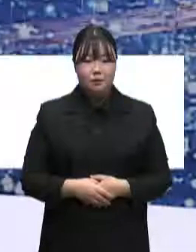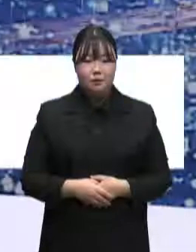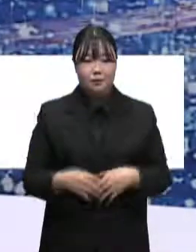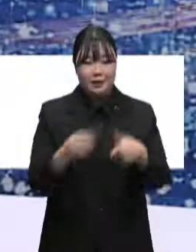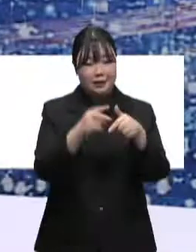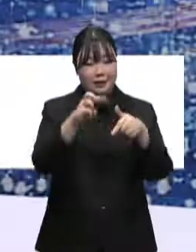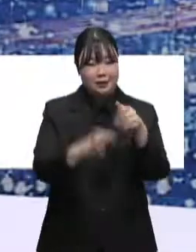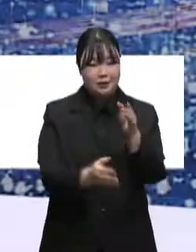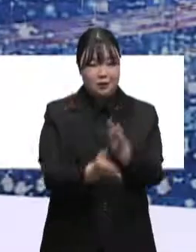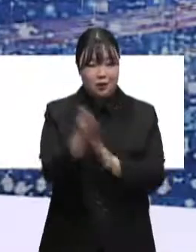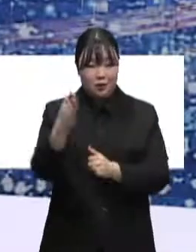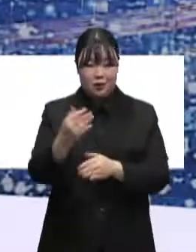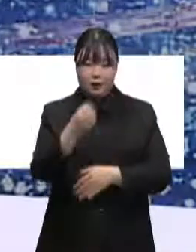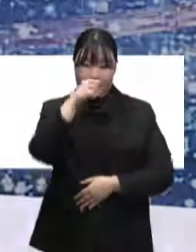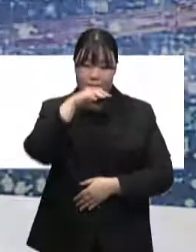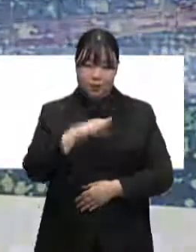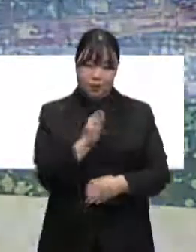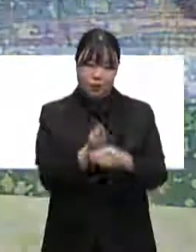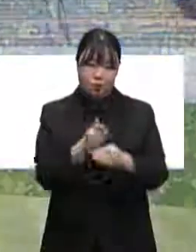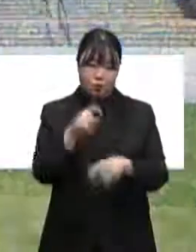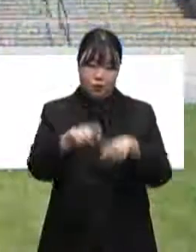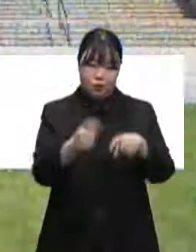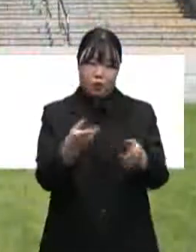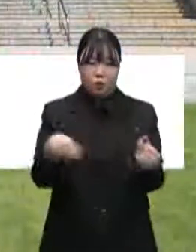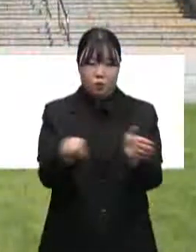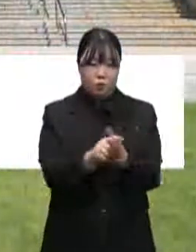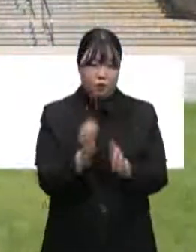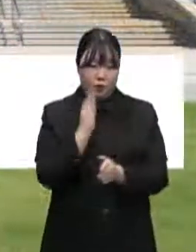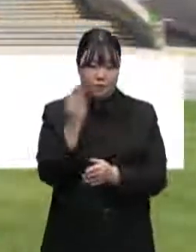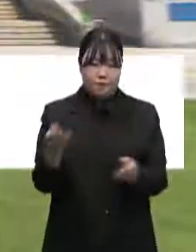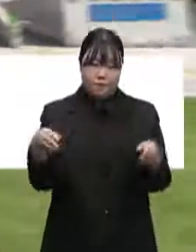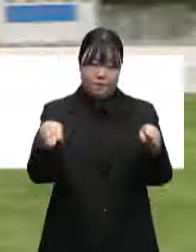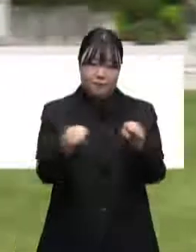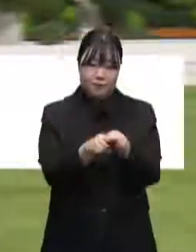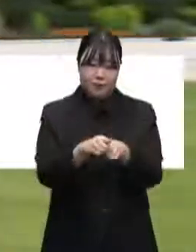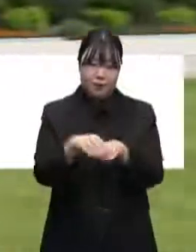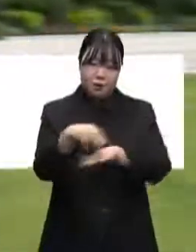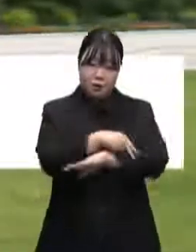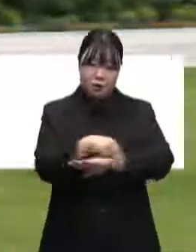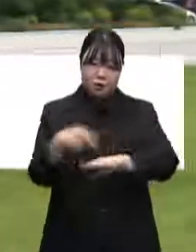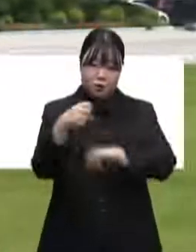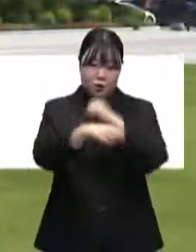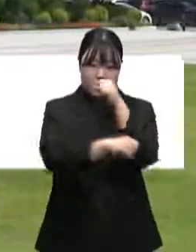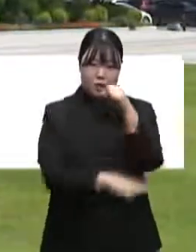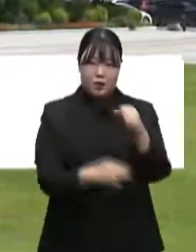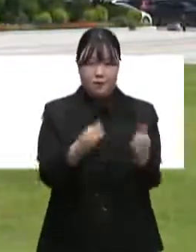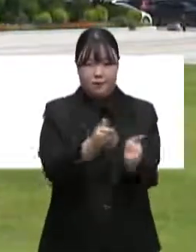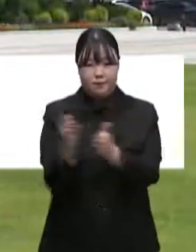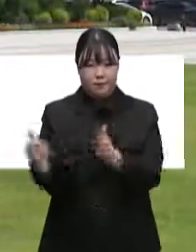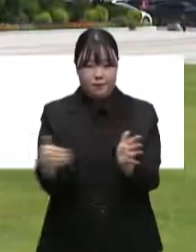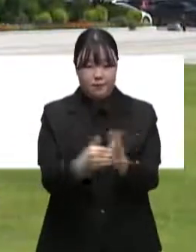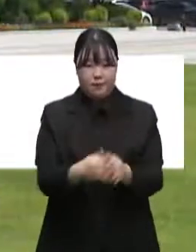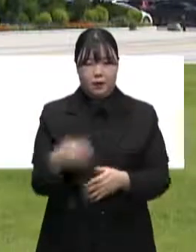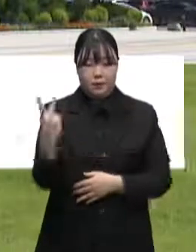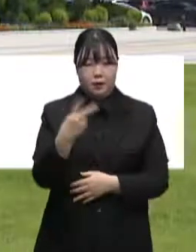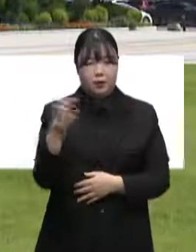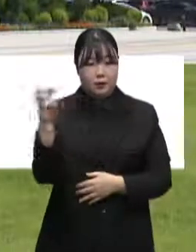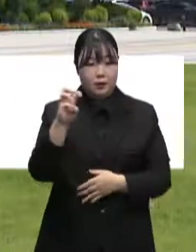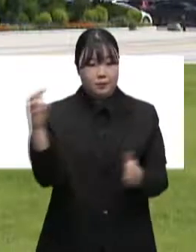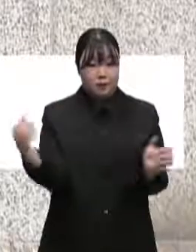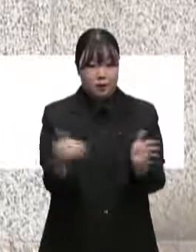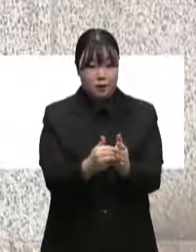인천시가 탄소중립 실현을 위한 녹색 건축물 설계 기준을 마련했습니다 인천시는 2030년까지